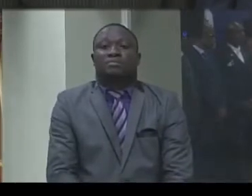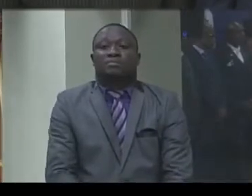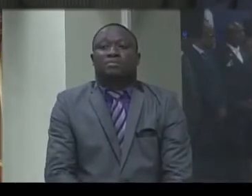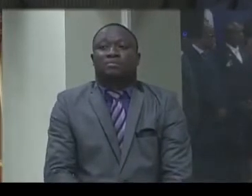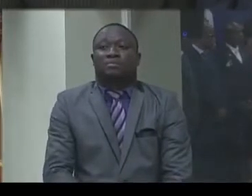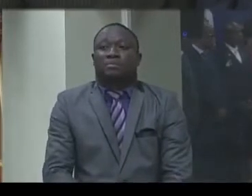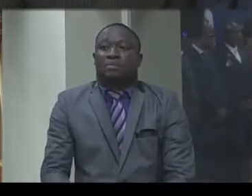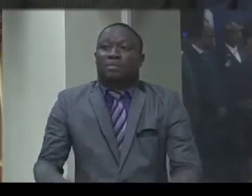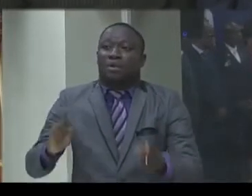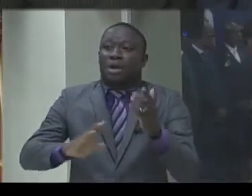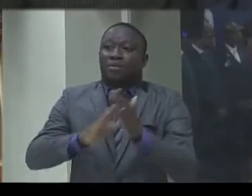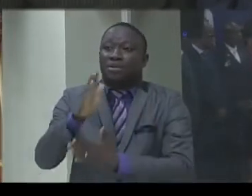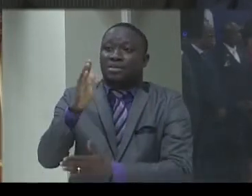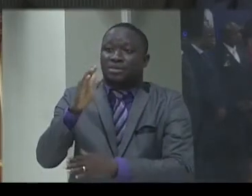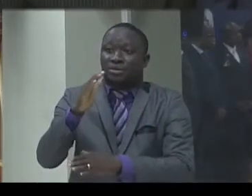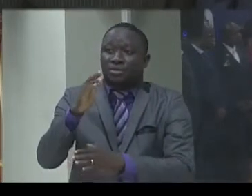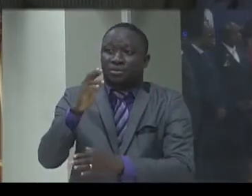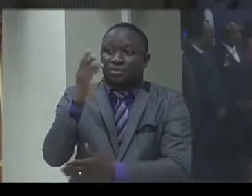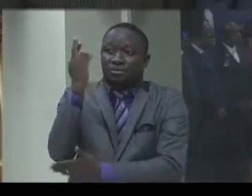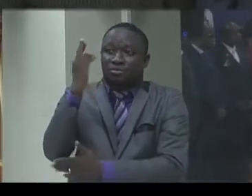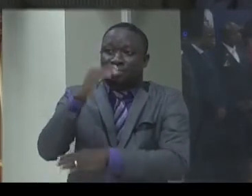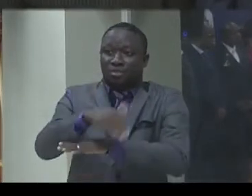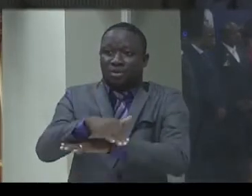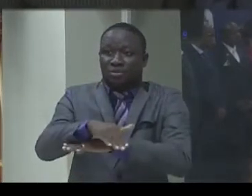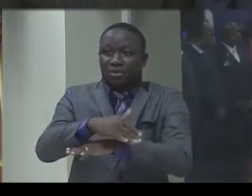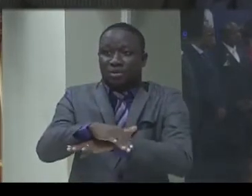A pati de minu as we tout